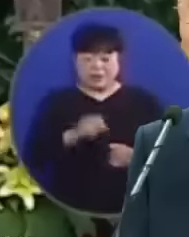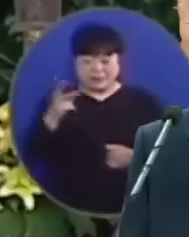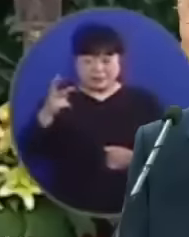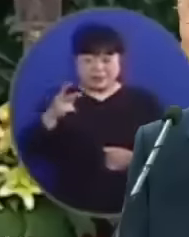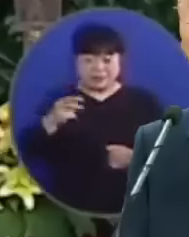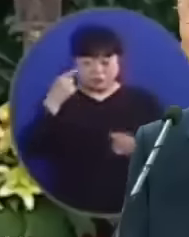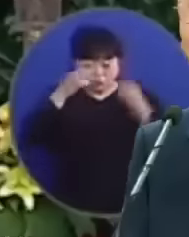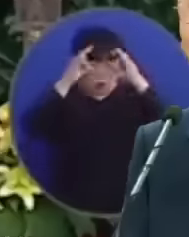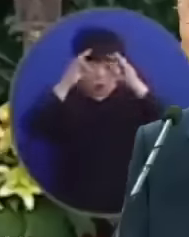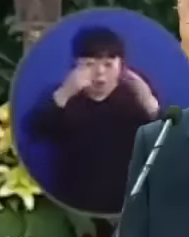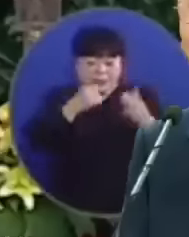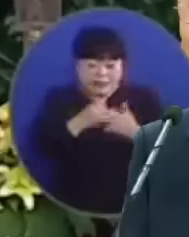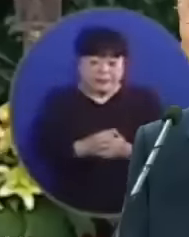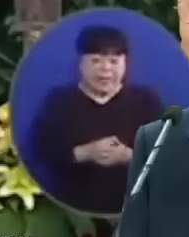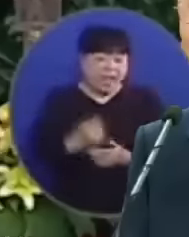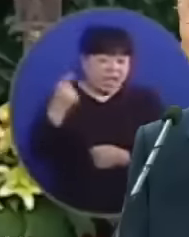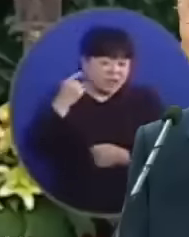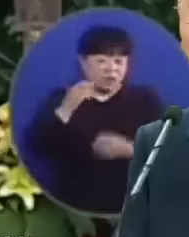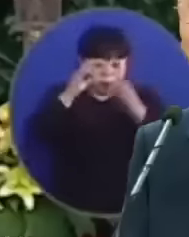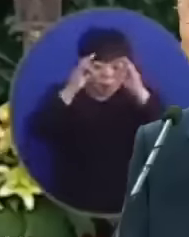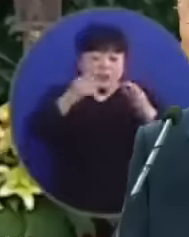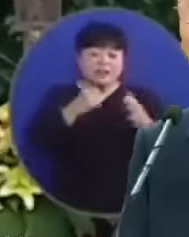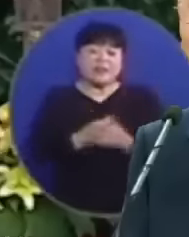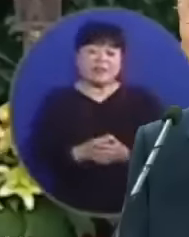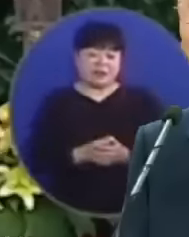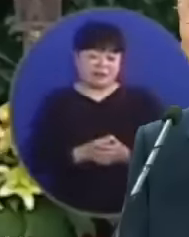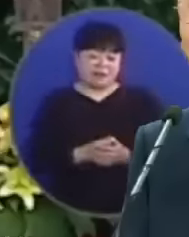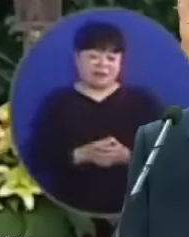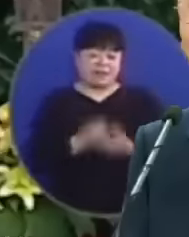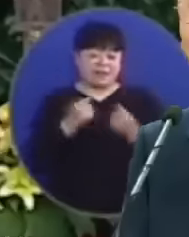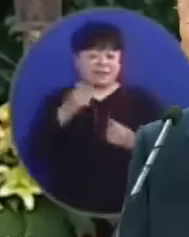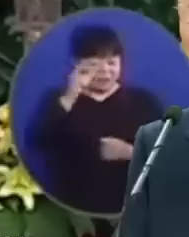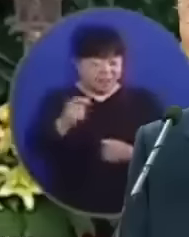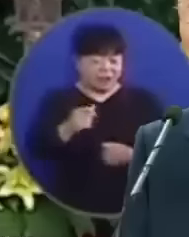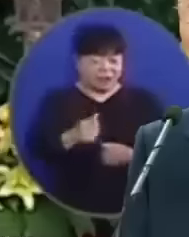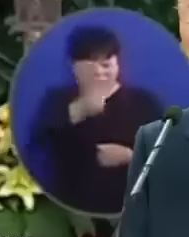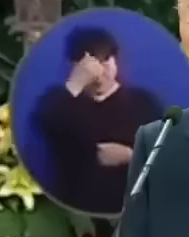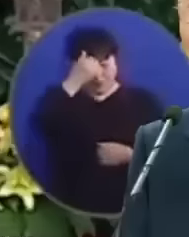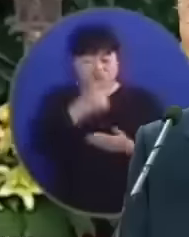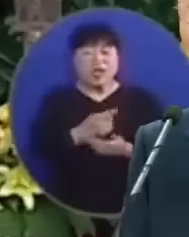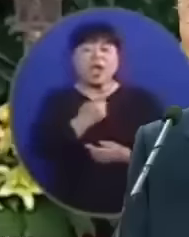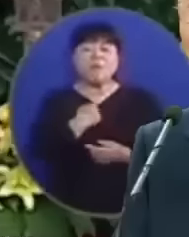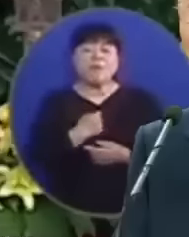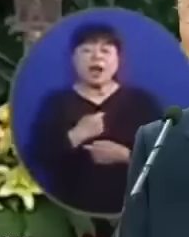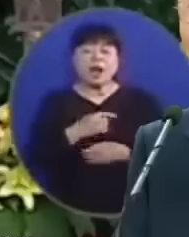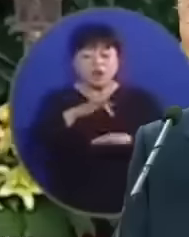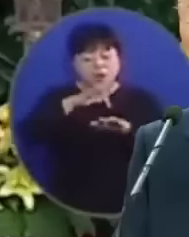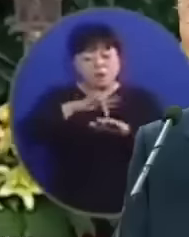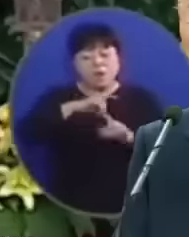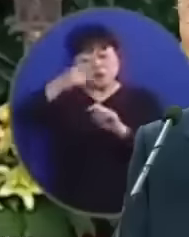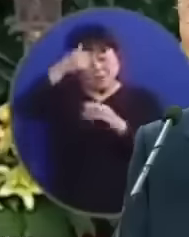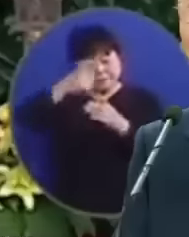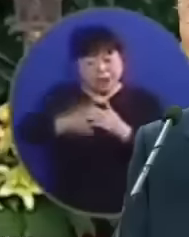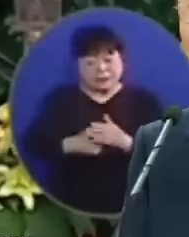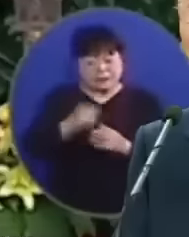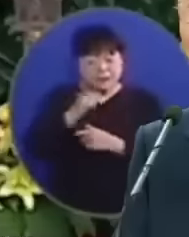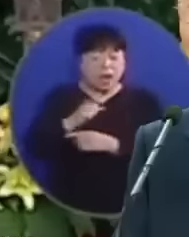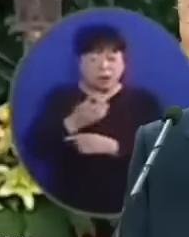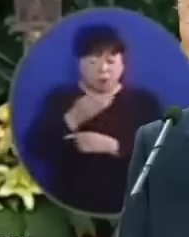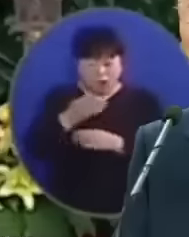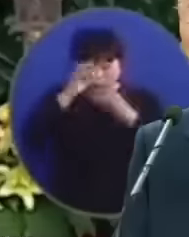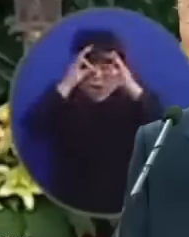함께 사용되기 때문인 것입니다. 아담과 하와가 죄를 짓게 된 것도 사탄의 유혹으로 선악과를 바라보자